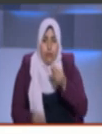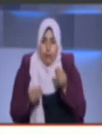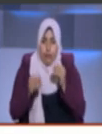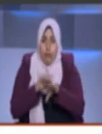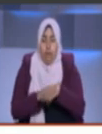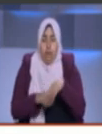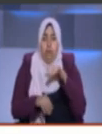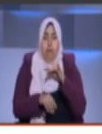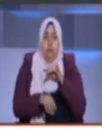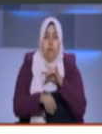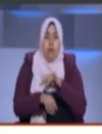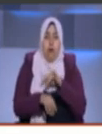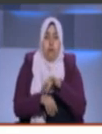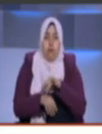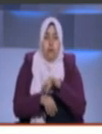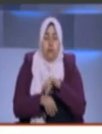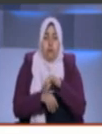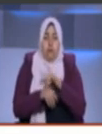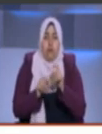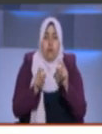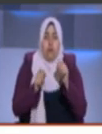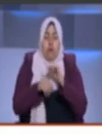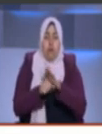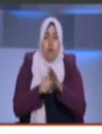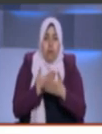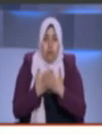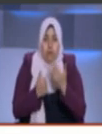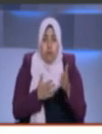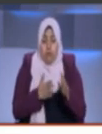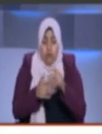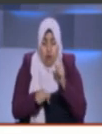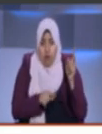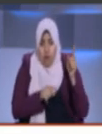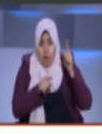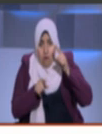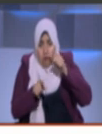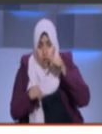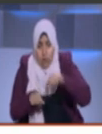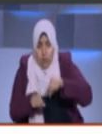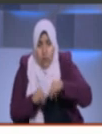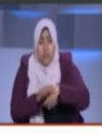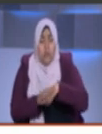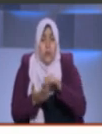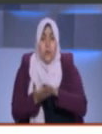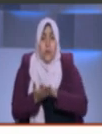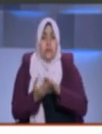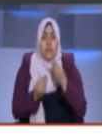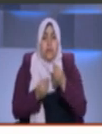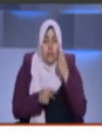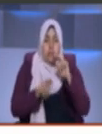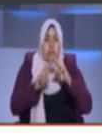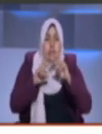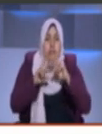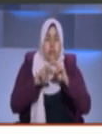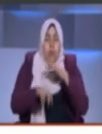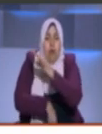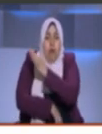مرض الكورونا المستجد، لكن لحد الان هي عبارة عن دراسات وعبارة عن